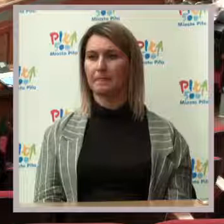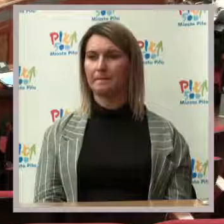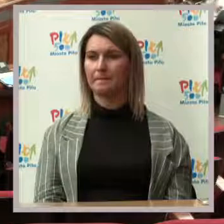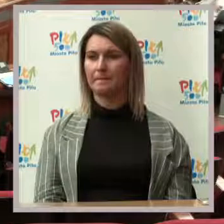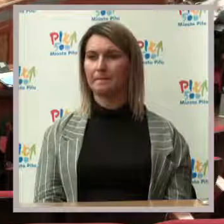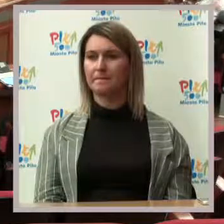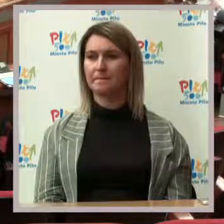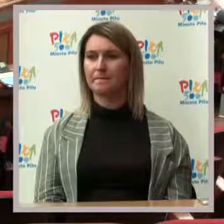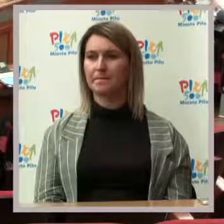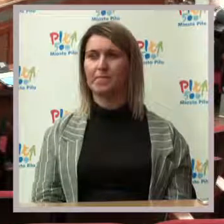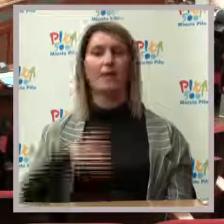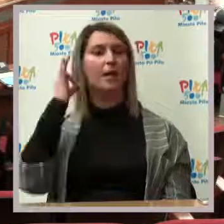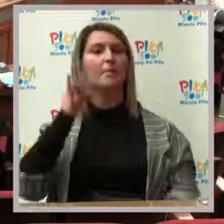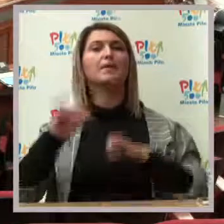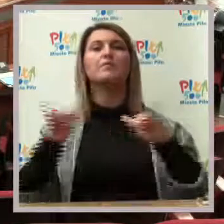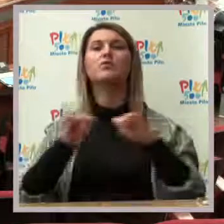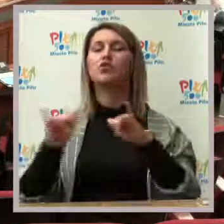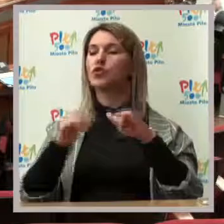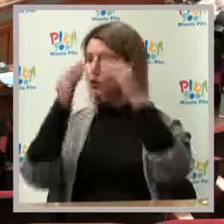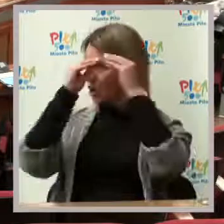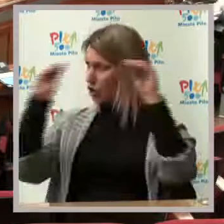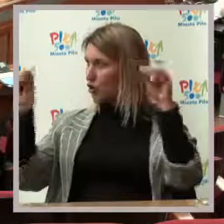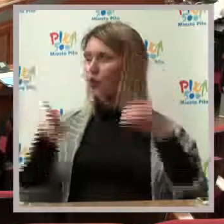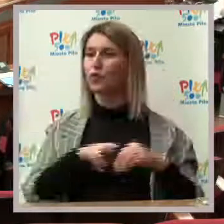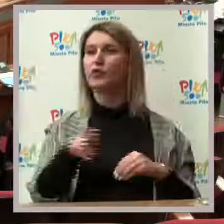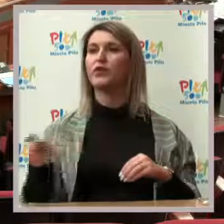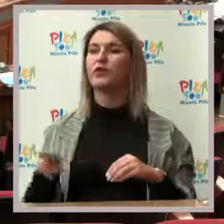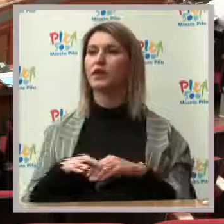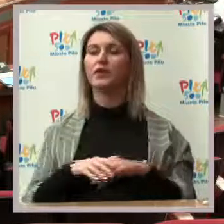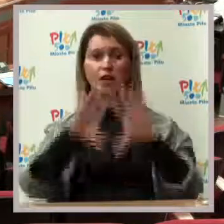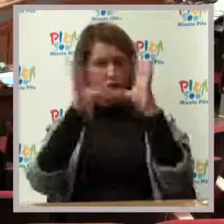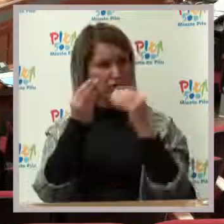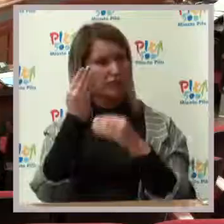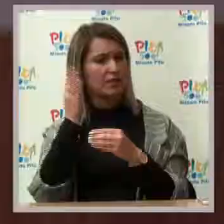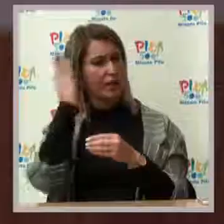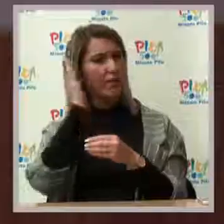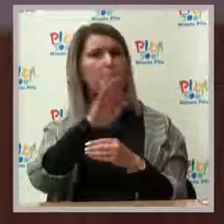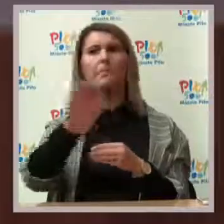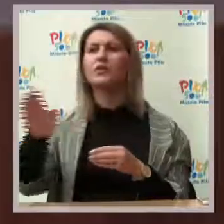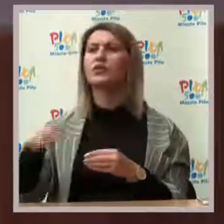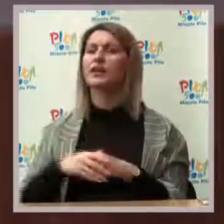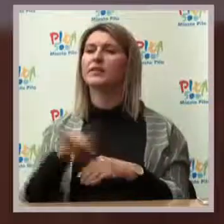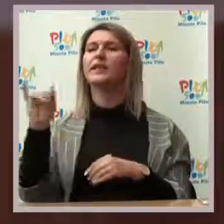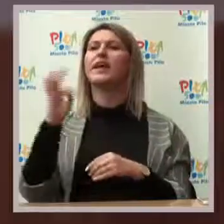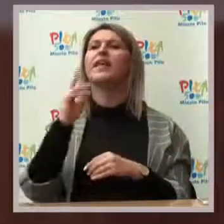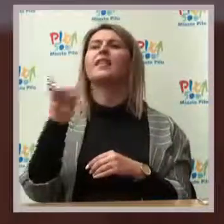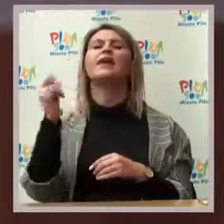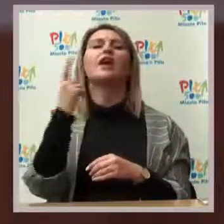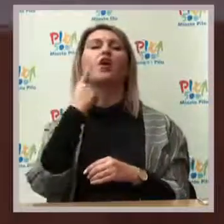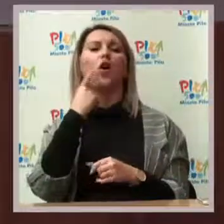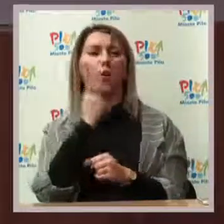Pani przewodnicząca, szanowni radni, drodzy Pilanie, zgodnie z obietnicą